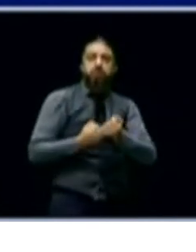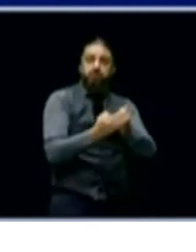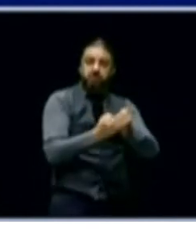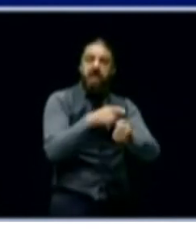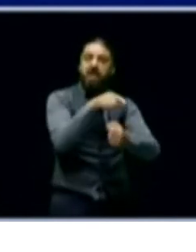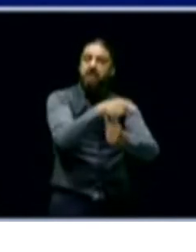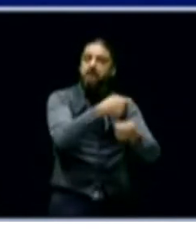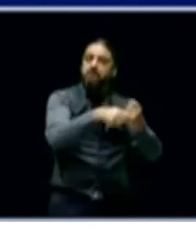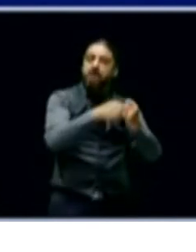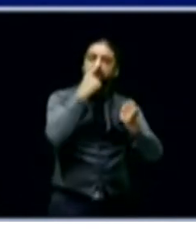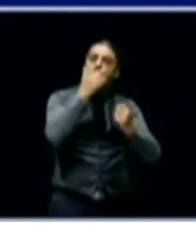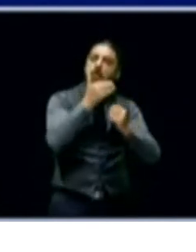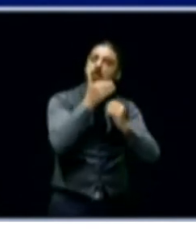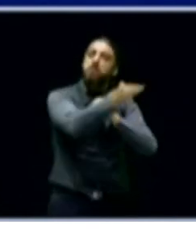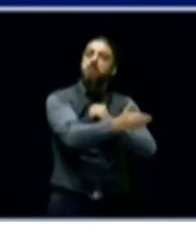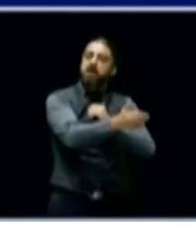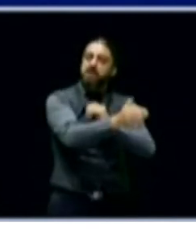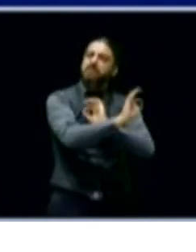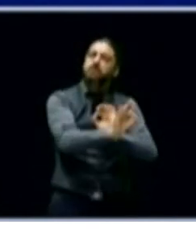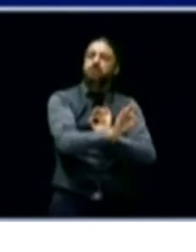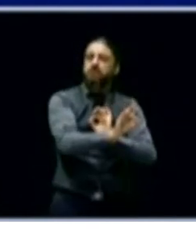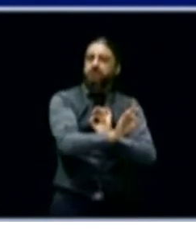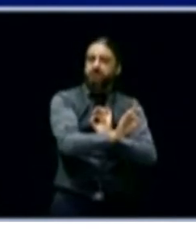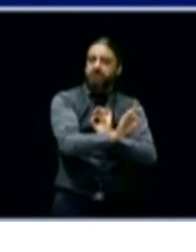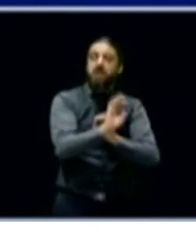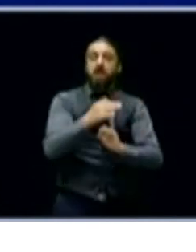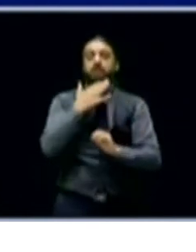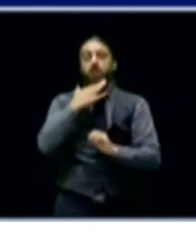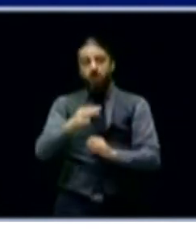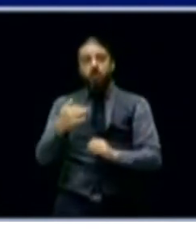μεθαύριο. Και αυτός είναι ο λόγος που και στο πακέτο των παρεμβάσεων που έκανα χθες προσέχει.